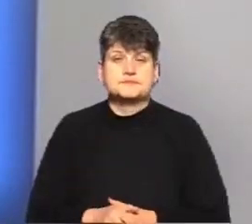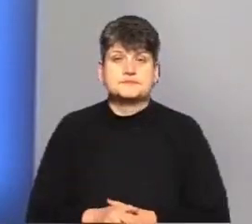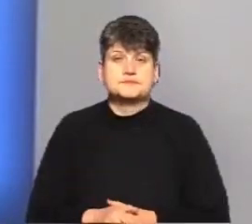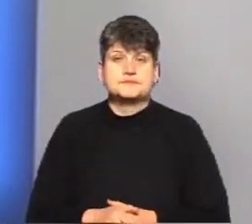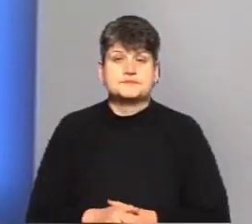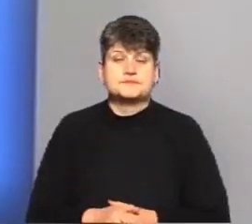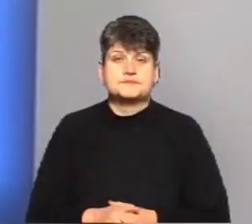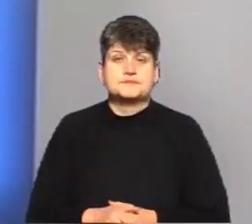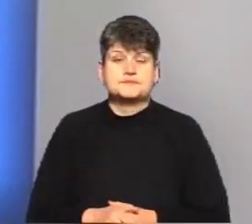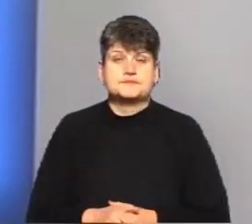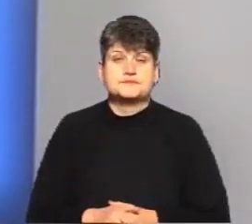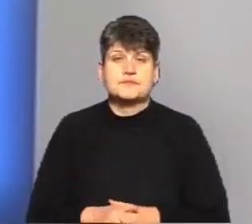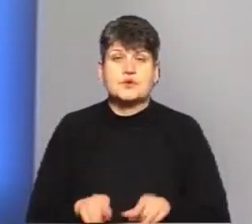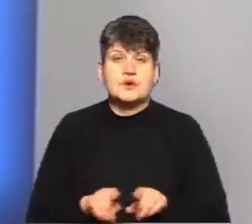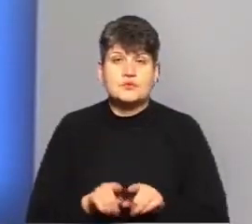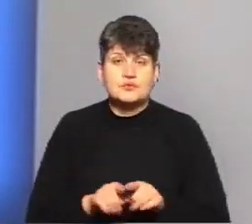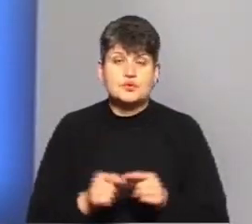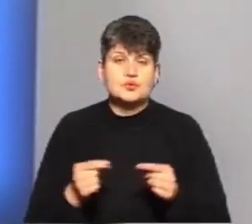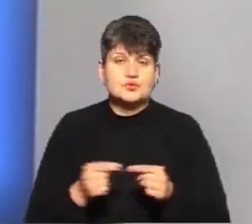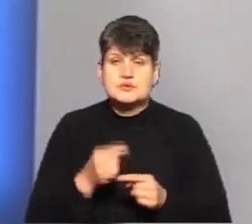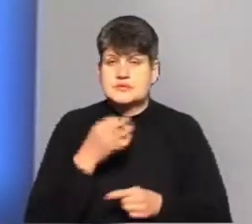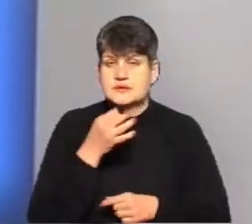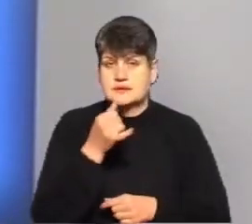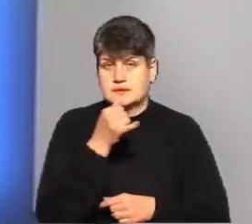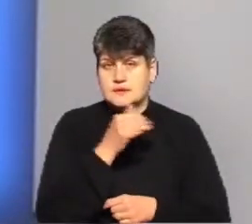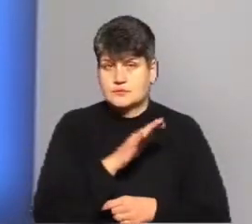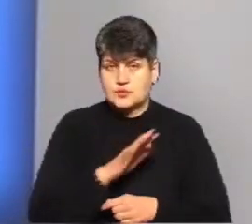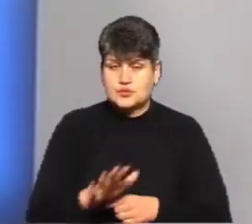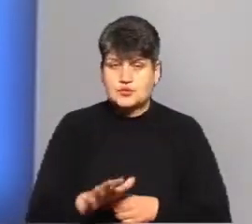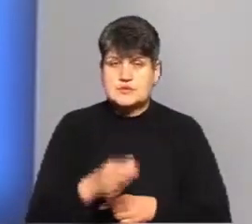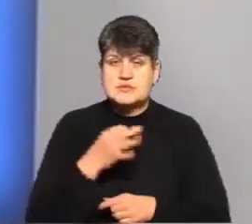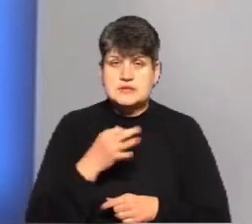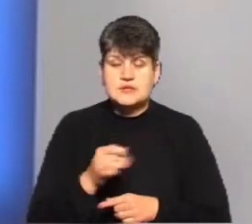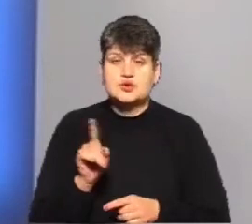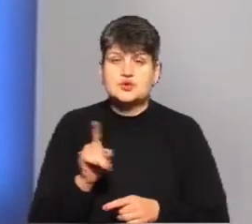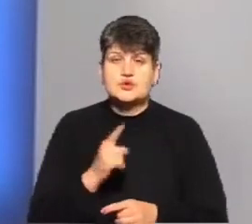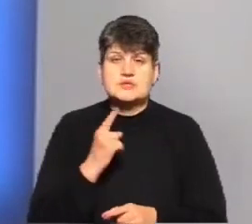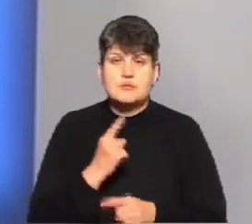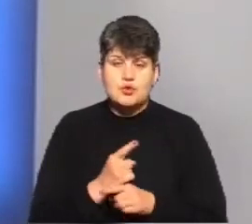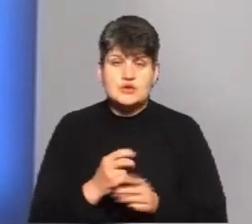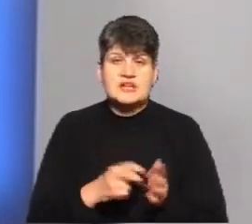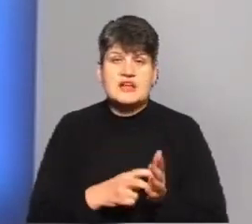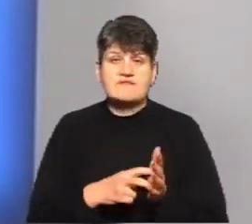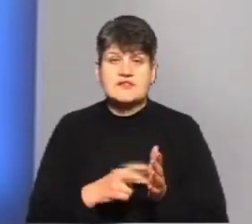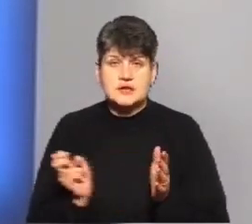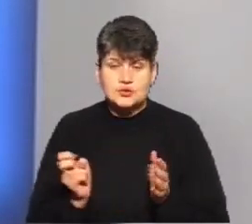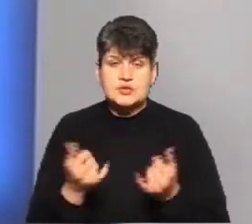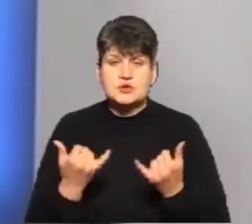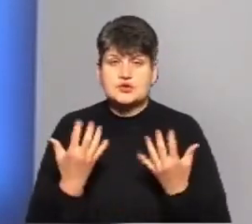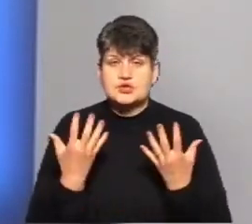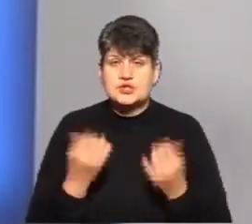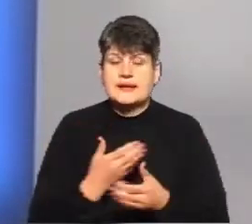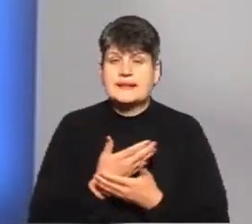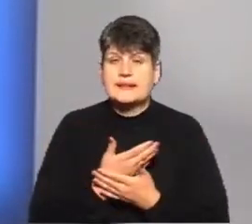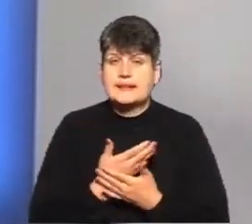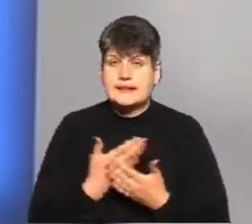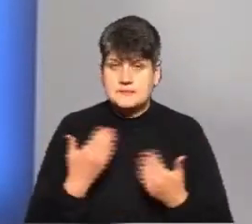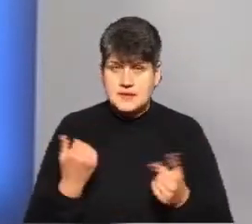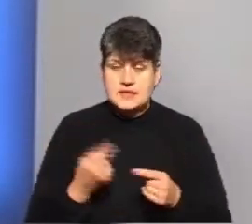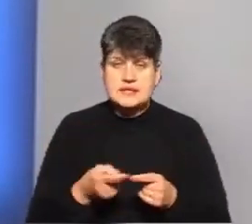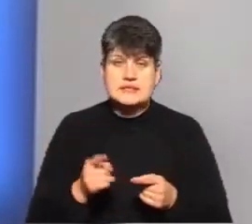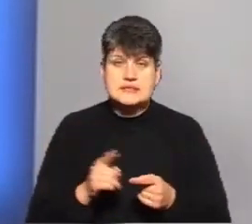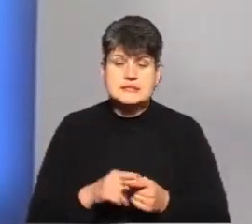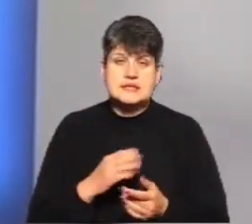Однозначно тут сказати не можу. Однозначно скажу, що заборони на відключення на сьогоднішній день немає, тому що це є в нас